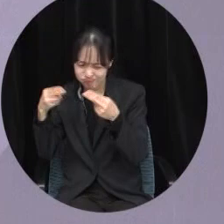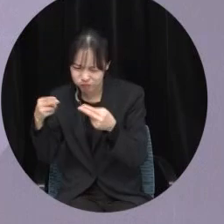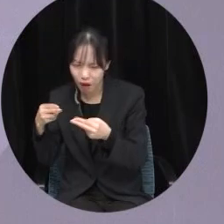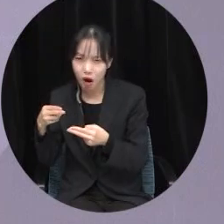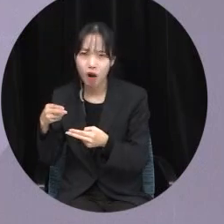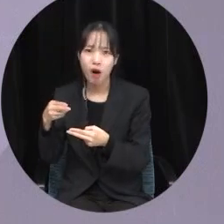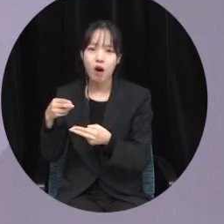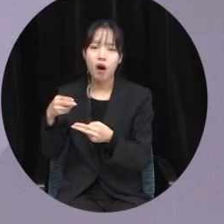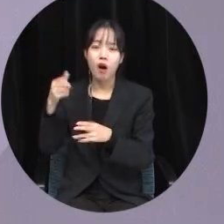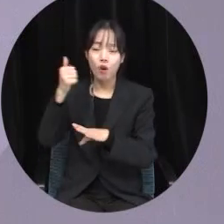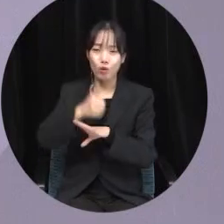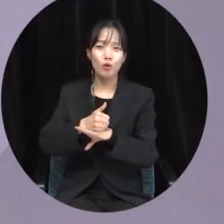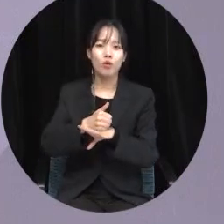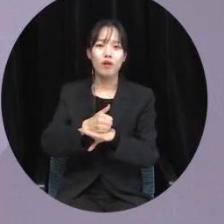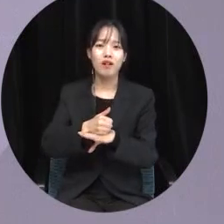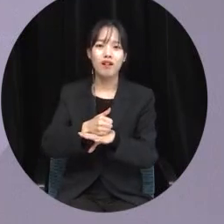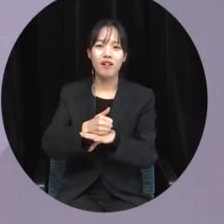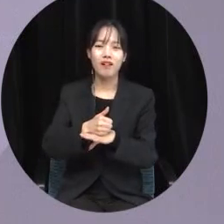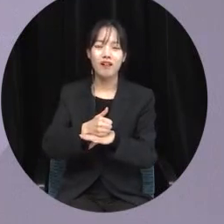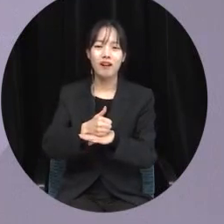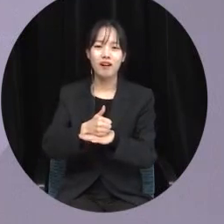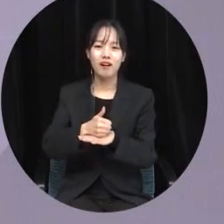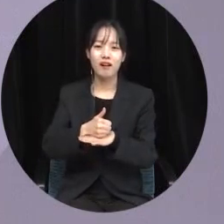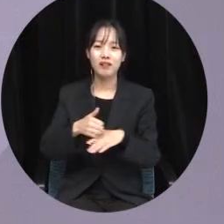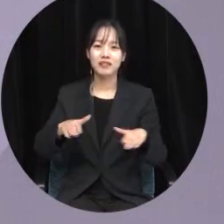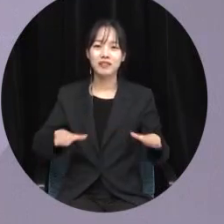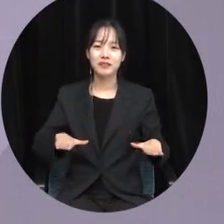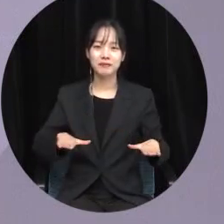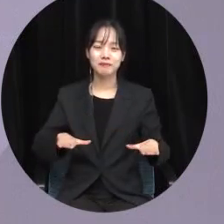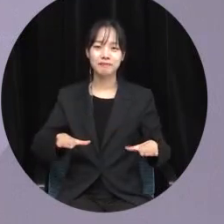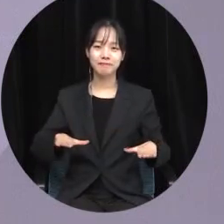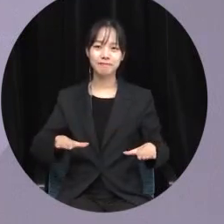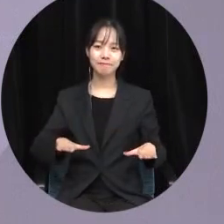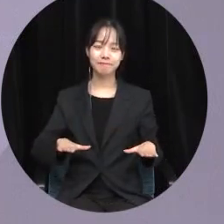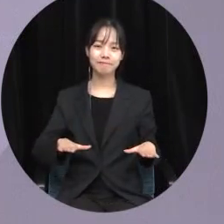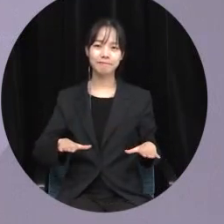이런 그 핑계로 지금 그